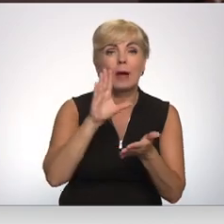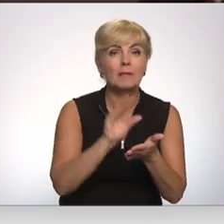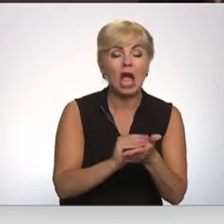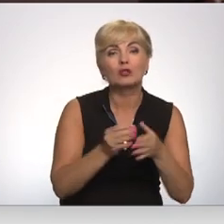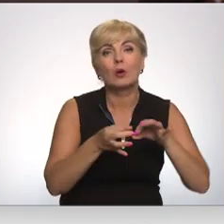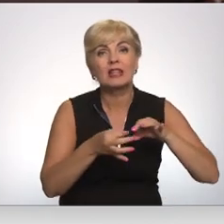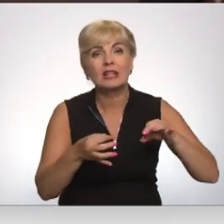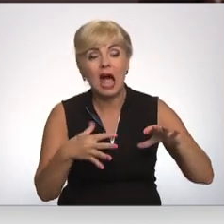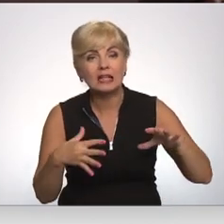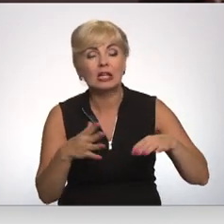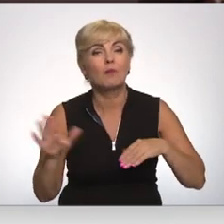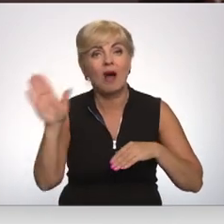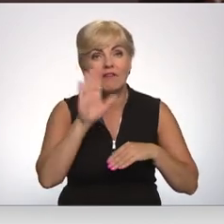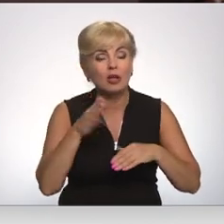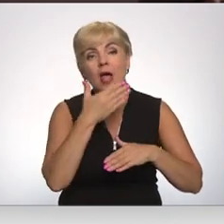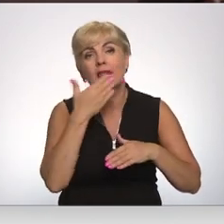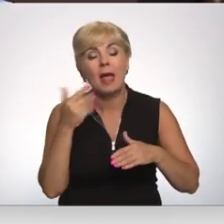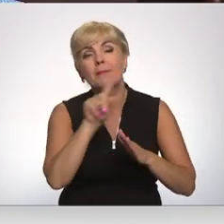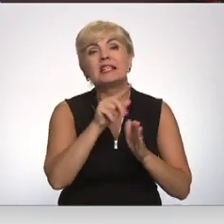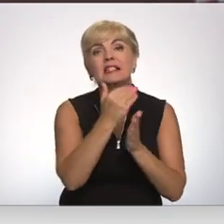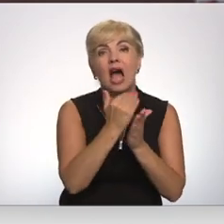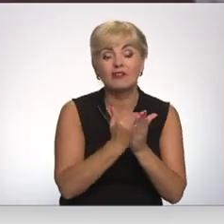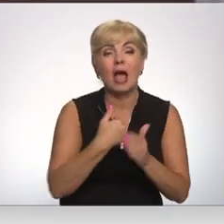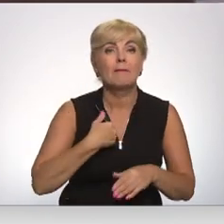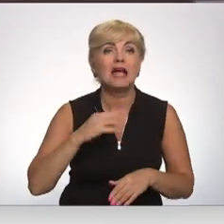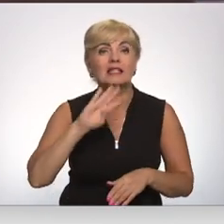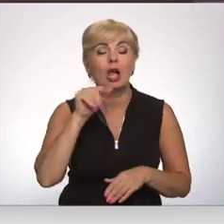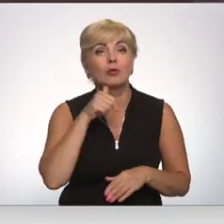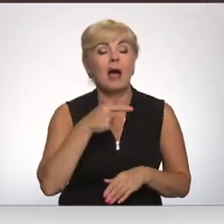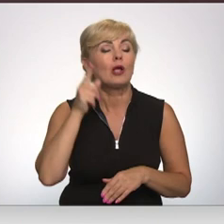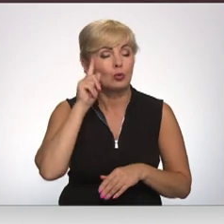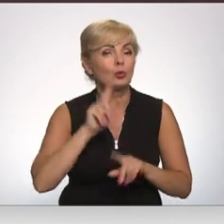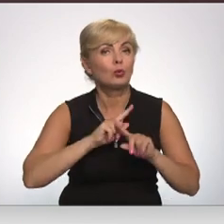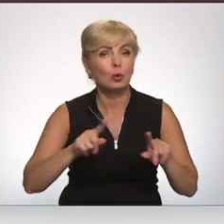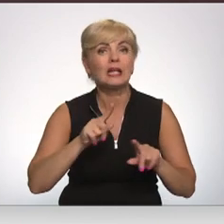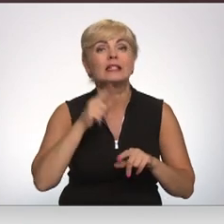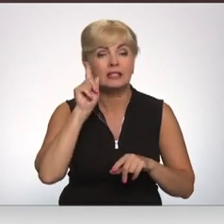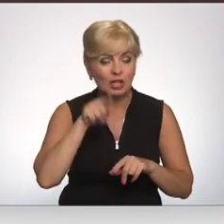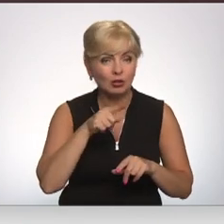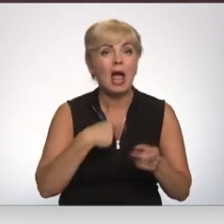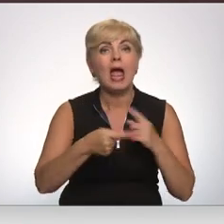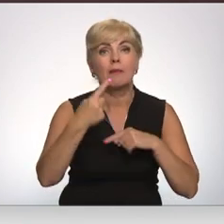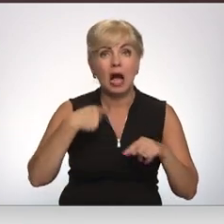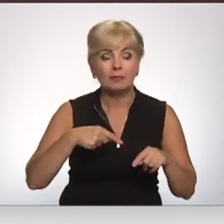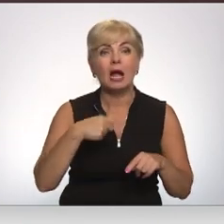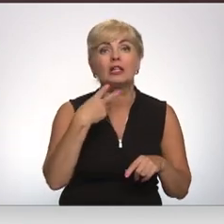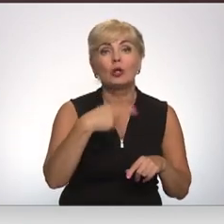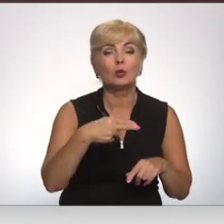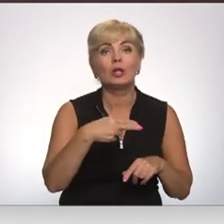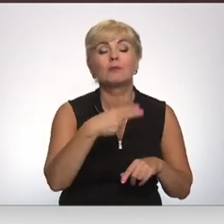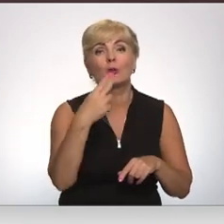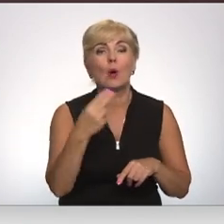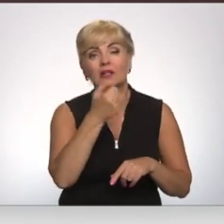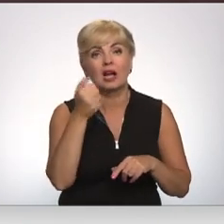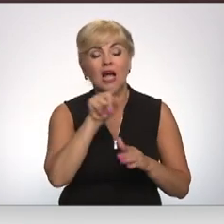neatkarīgu valsti, tomēr viņiem nebija šī satversme. Mēs 4. Maijā uzreiz zinājām, mēs pateicām, mēs ejam atpakaļ uz mūsu 22. Gada satversmi, visu to